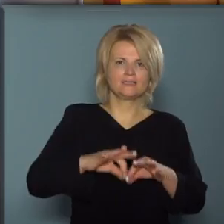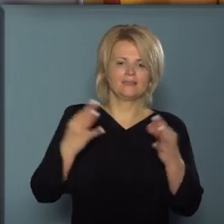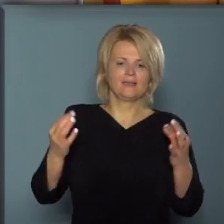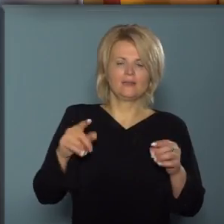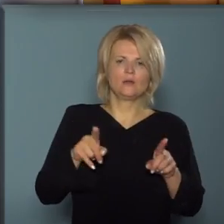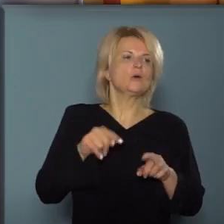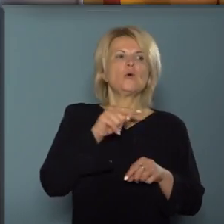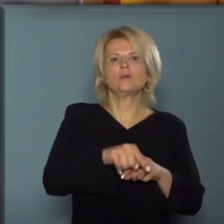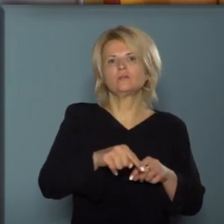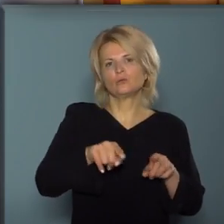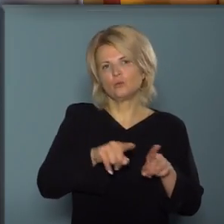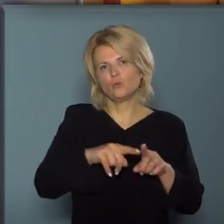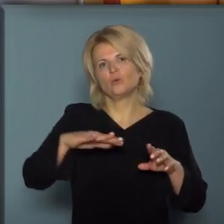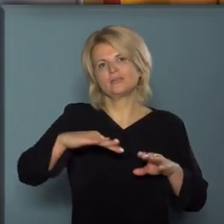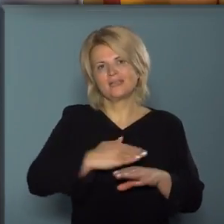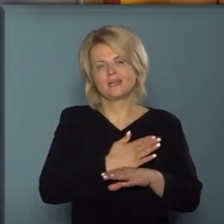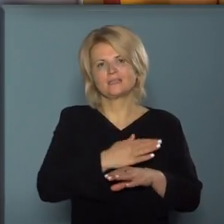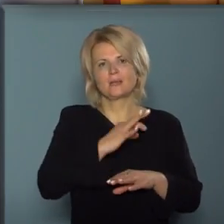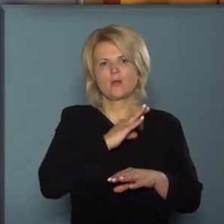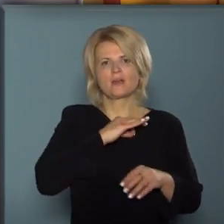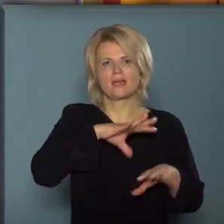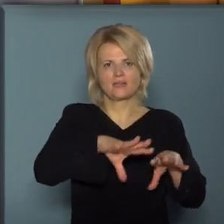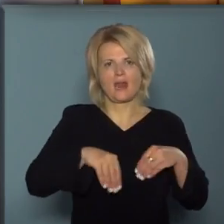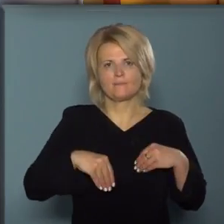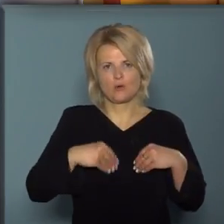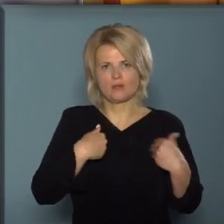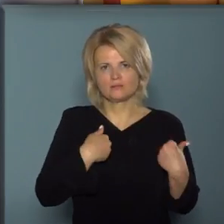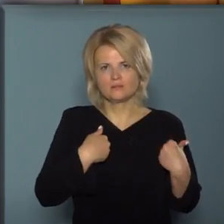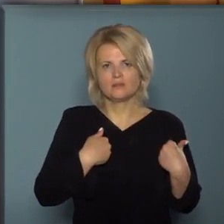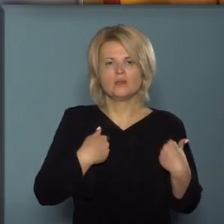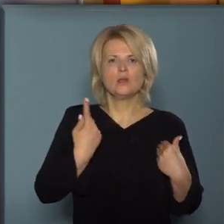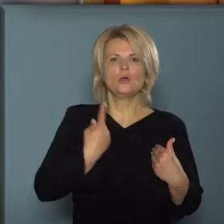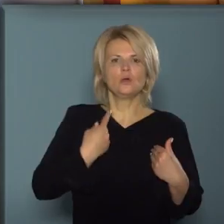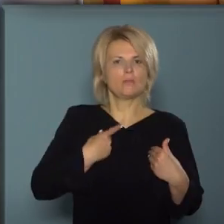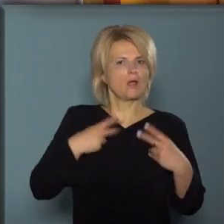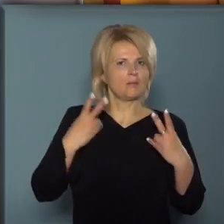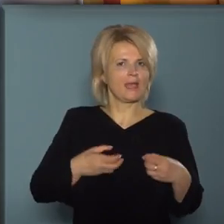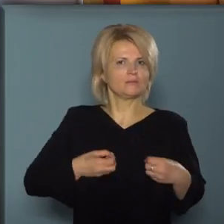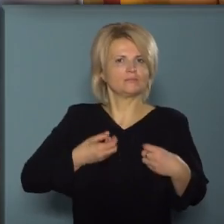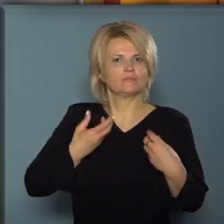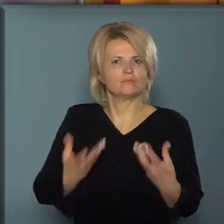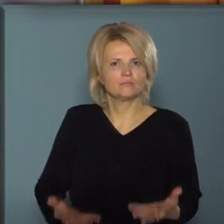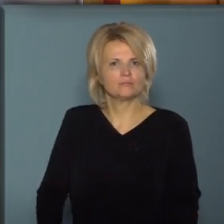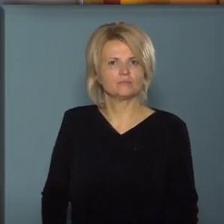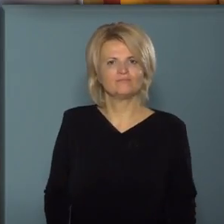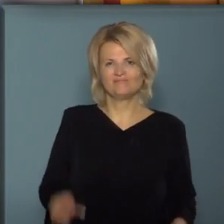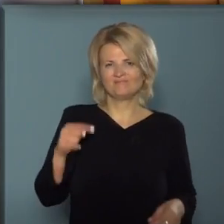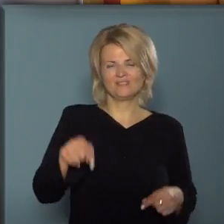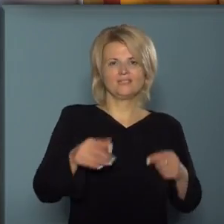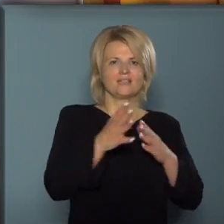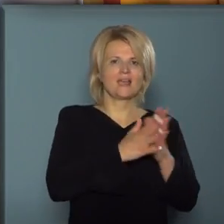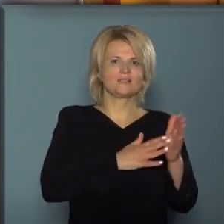úgy éreztem, hogy ott elfogadnak, ott lehetek önmagam. És itt kezdődtek